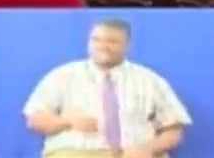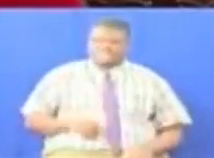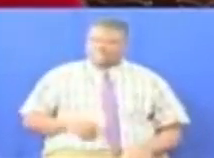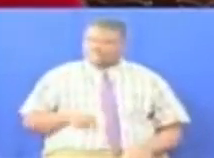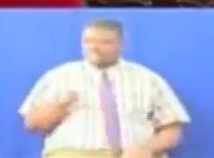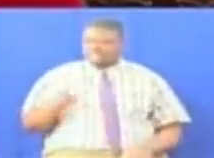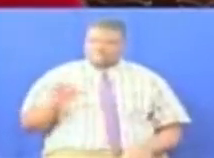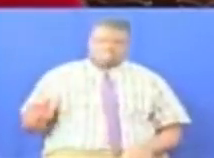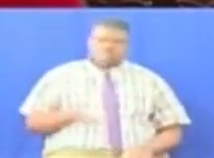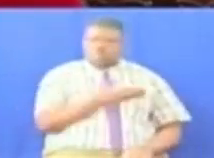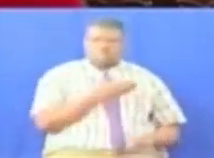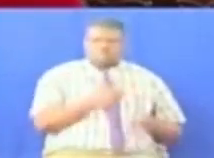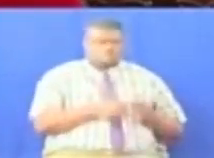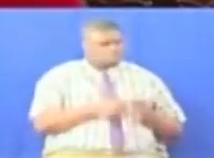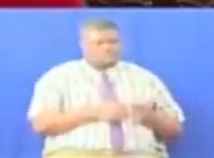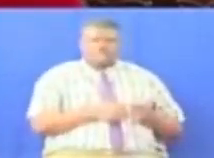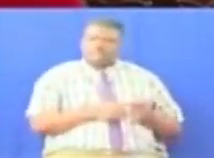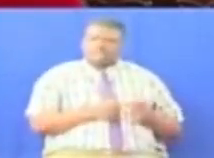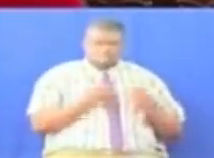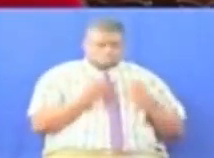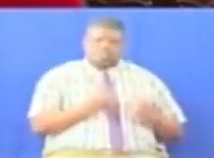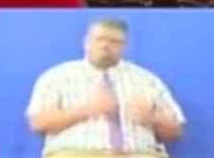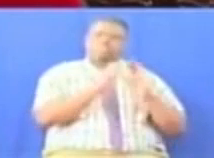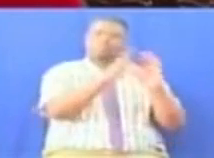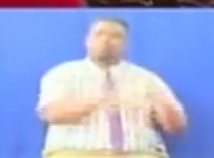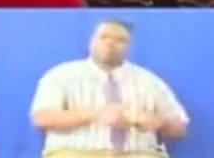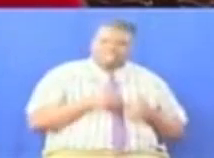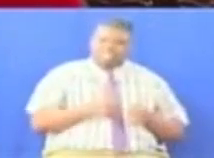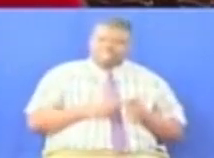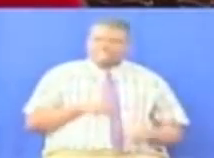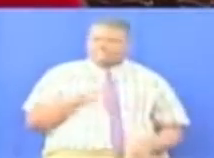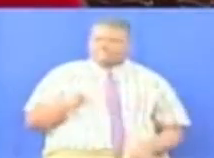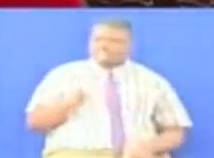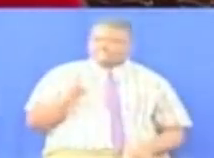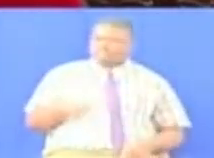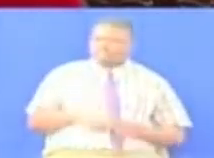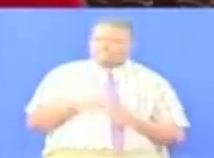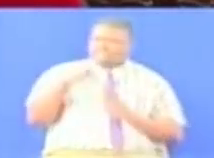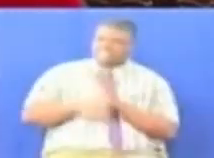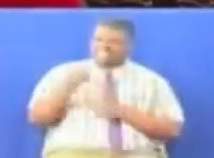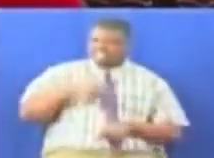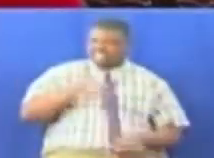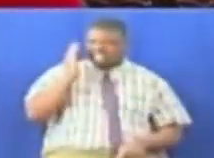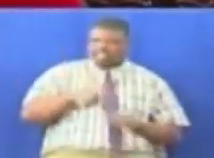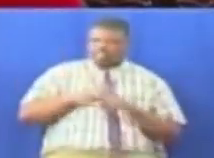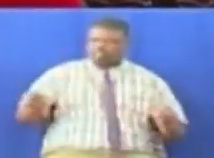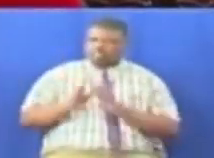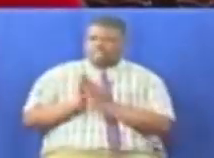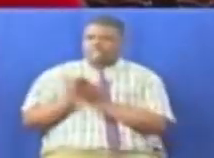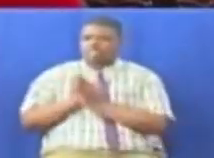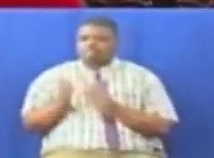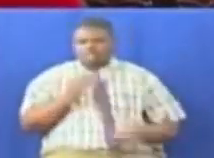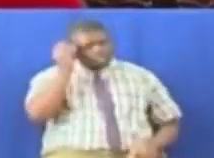katika maamuzi yake ni kuondoa autonomy ya muhimili wa bunge. Hivyo ni dhahiri kuwa bunge litakuwa chini ya serikali na itakuwa ni kinyume cha katiba na